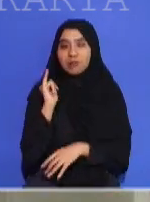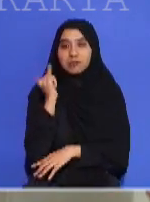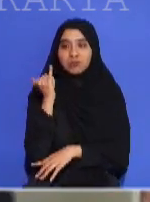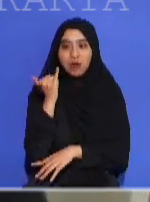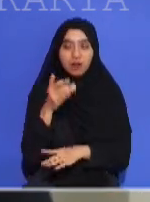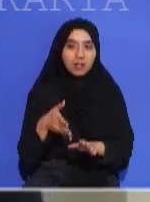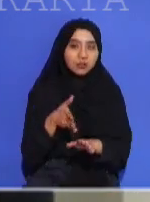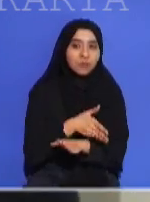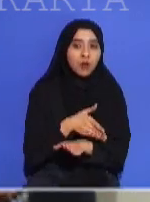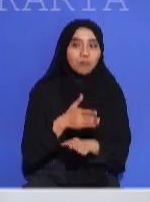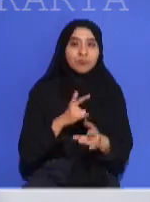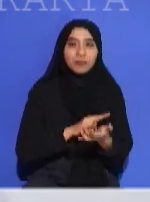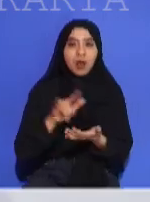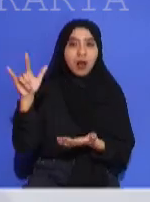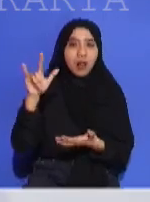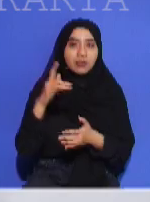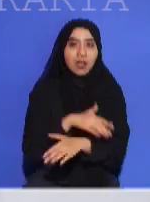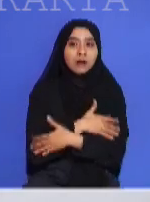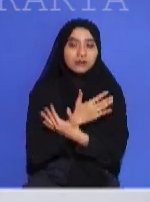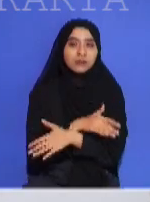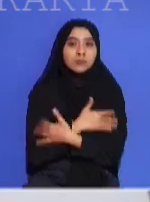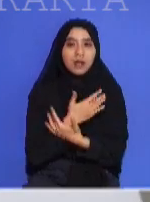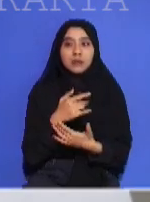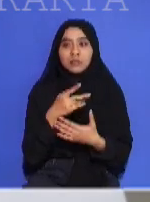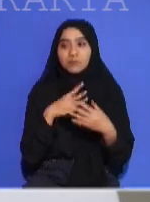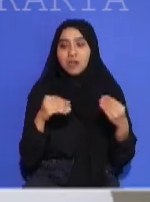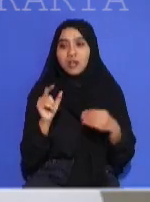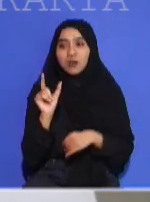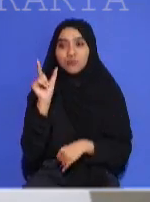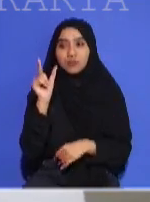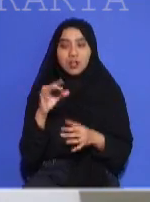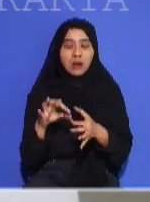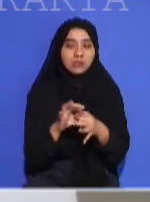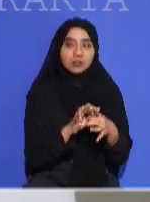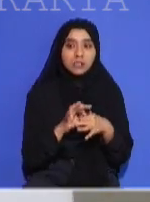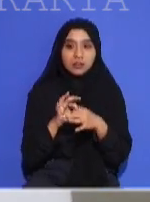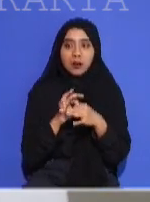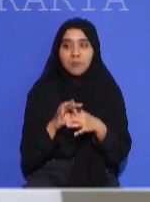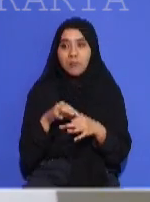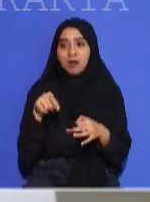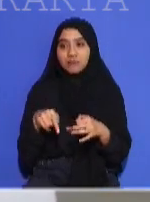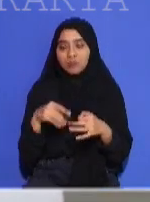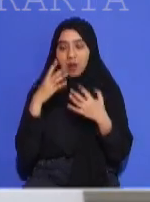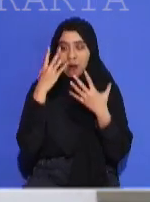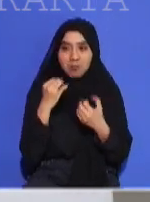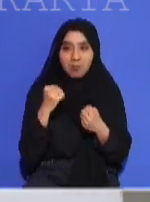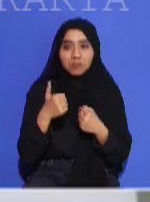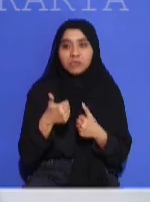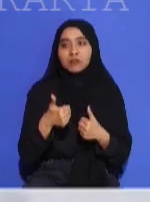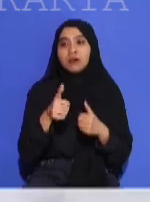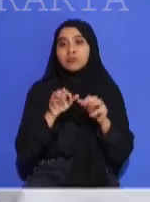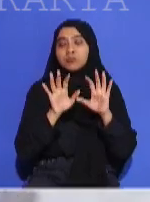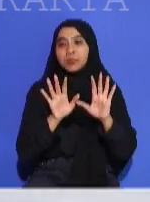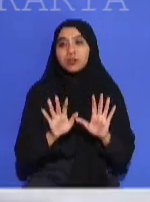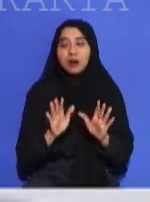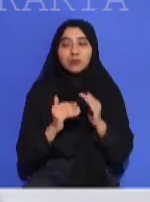ke Aceh dan Sumatera Utara. Kerjasama kedua institusi ini diharapkan mampu menjadi media untuk meningkatkan prestasi olahraga